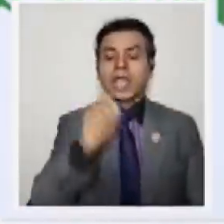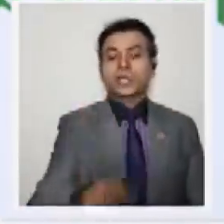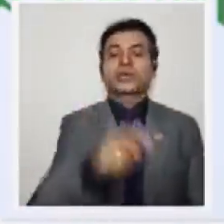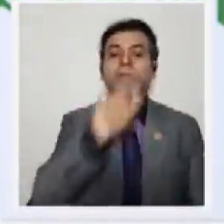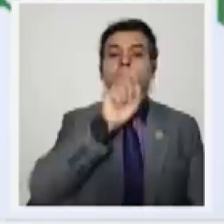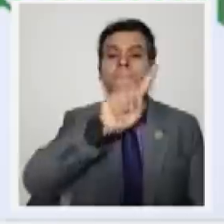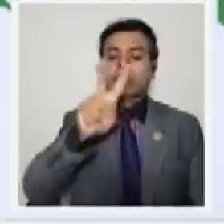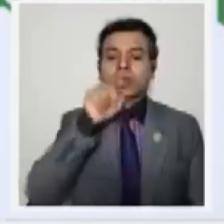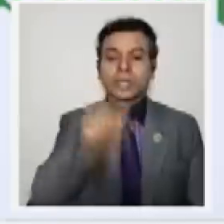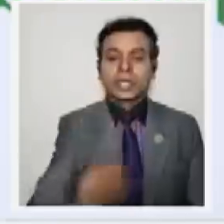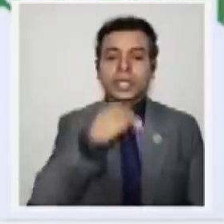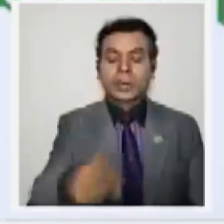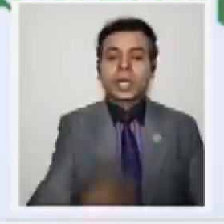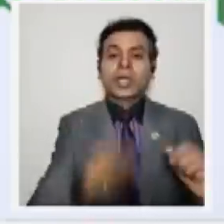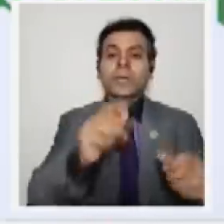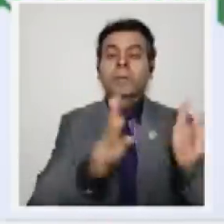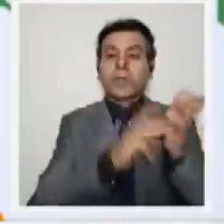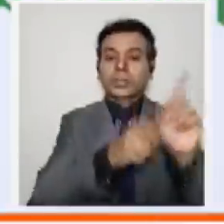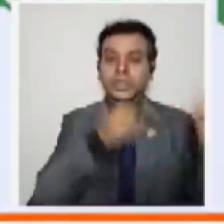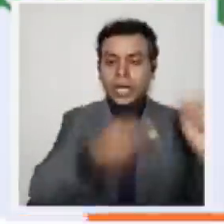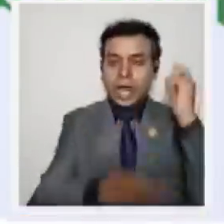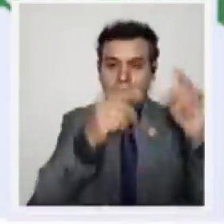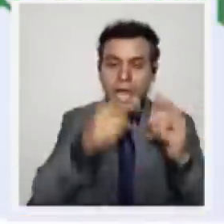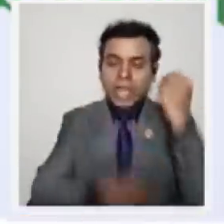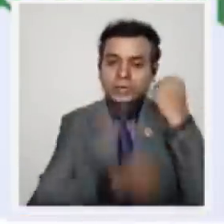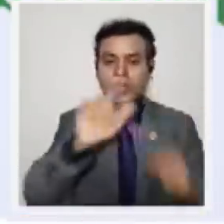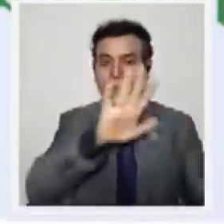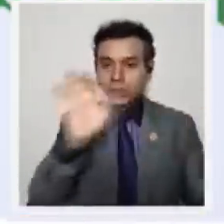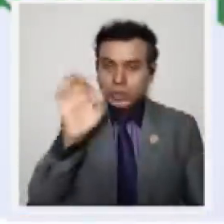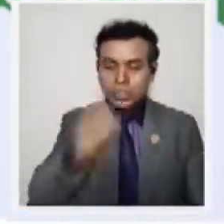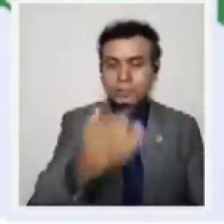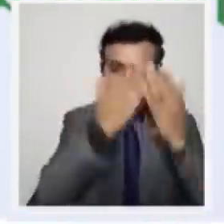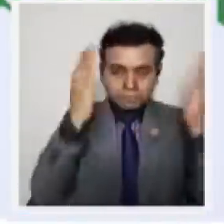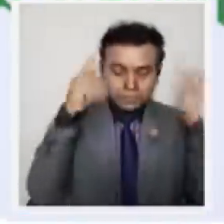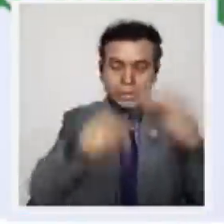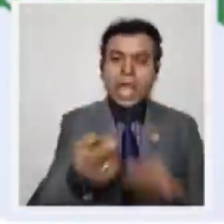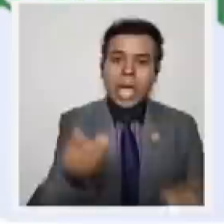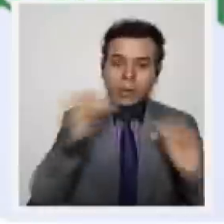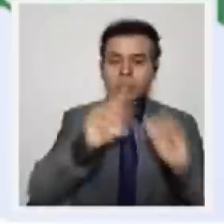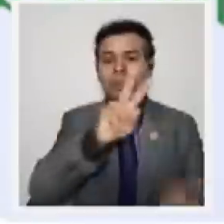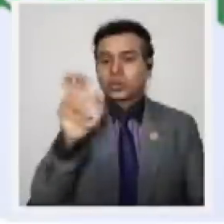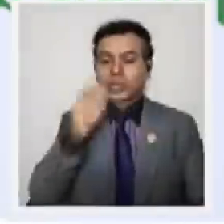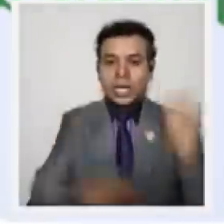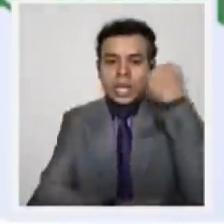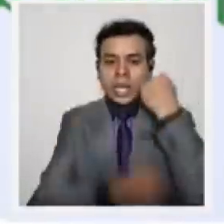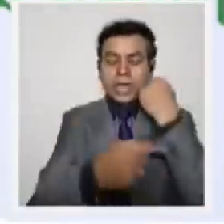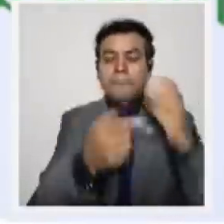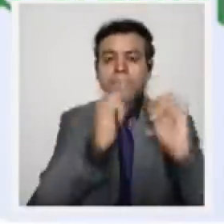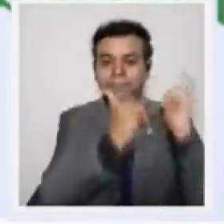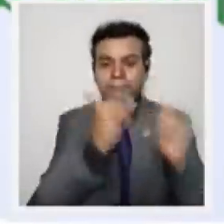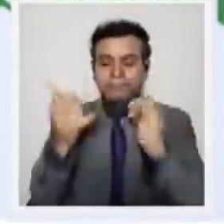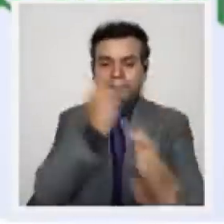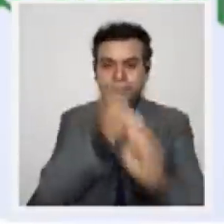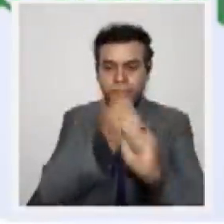হাসপাতালে আইসিইউর সংখ্যা 399টি এবং ডায়ালাইসিস ইউনিট 112টি। এছাড়া ময়মনসিংহ মেডিকেল কলেজ হাসপাতালে 500টি এবং